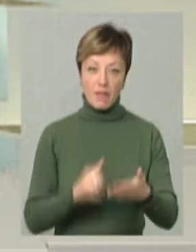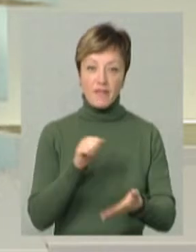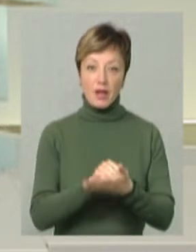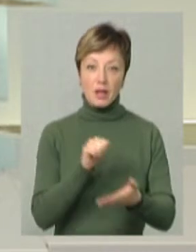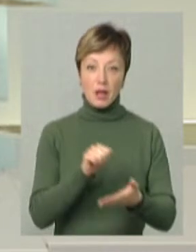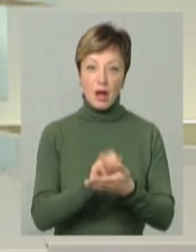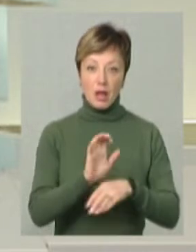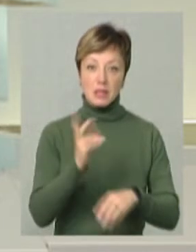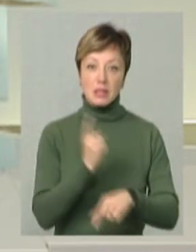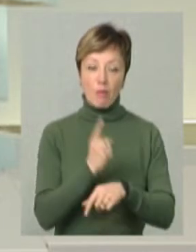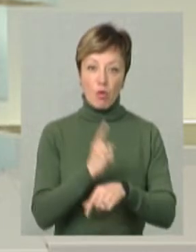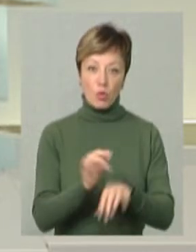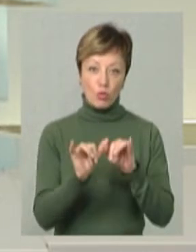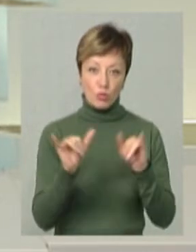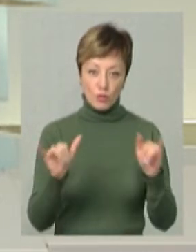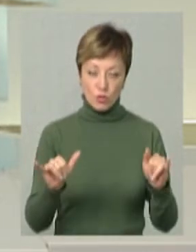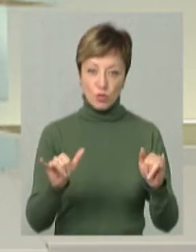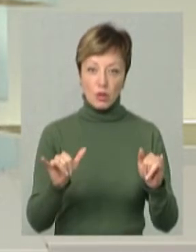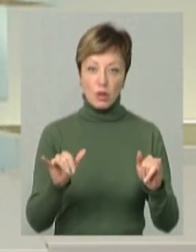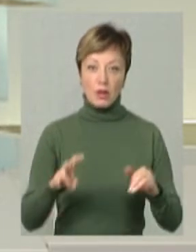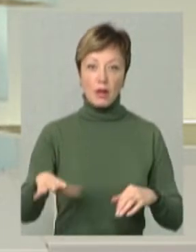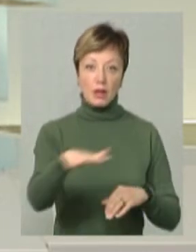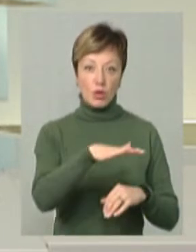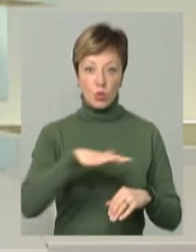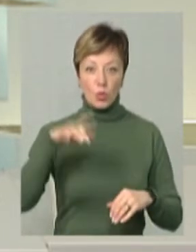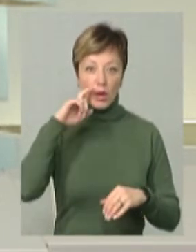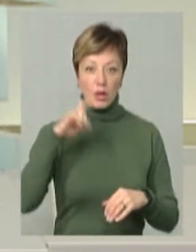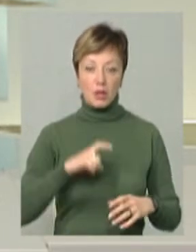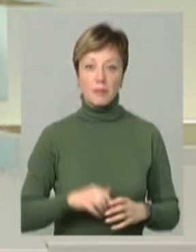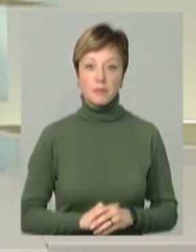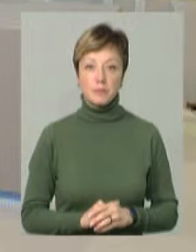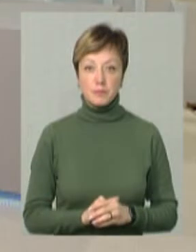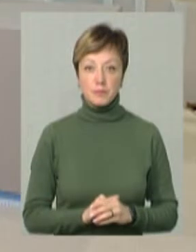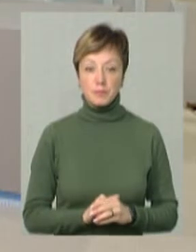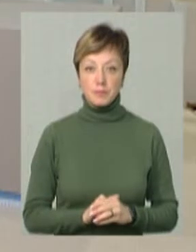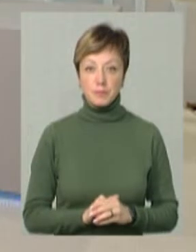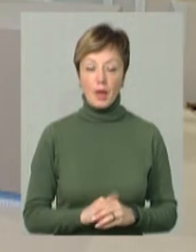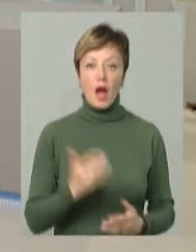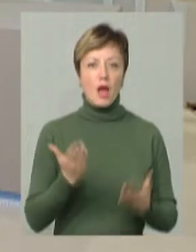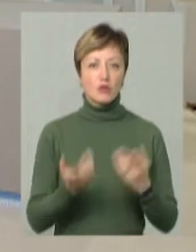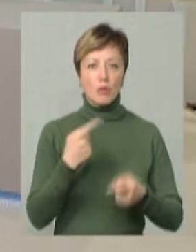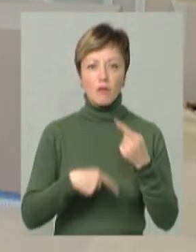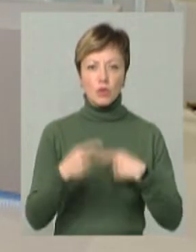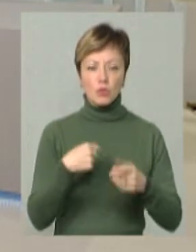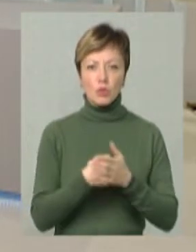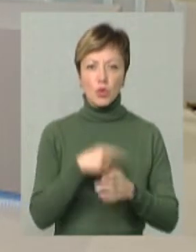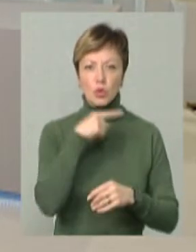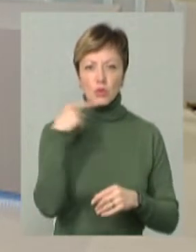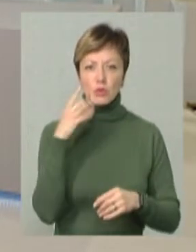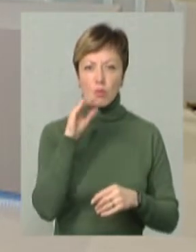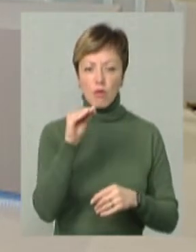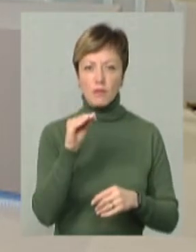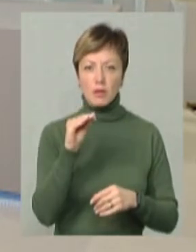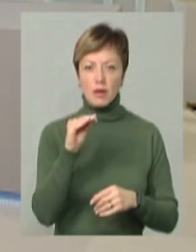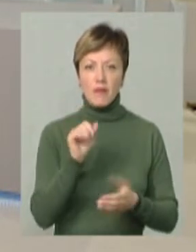видань, які заборонені для розповсюдження на, ну, на території України. Так, а якщо повернутися до тих